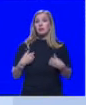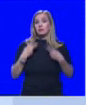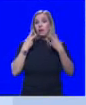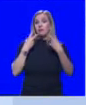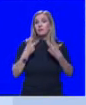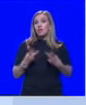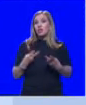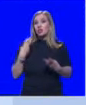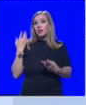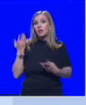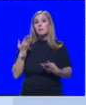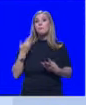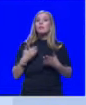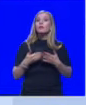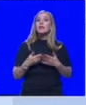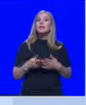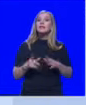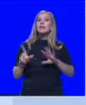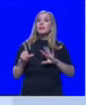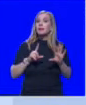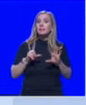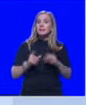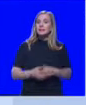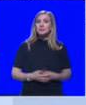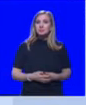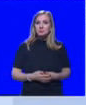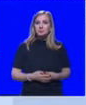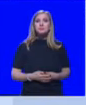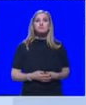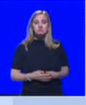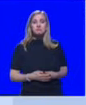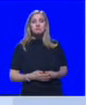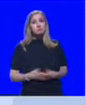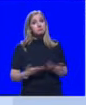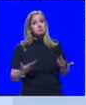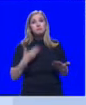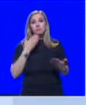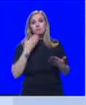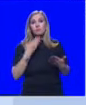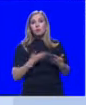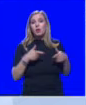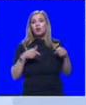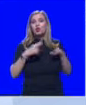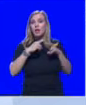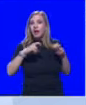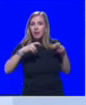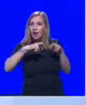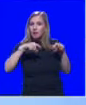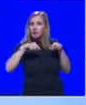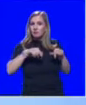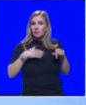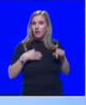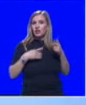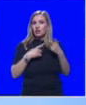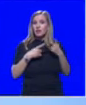свидетели на това в последните седмици. Добре, благодаря ви за този анализ в